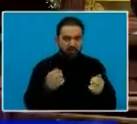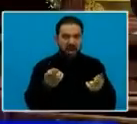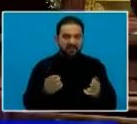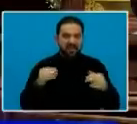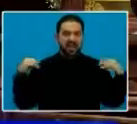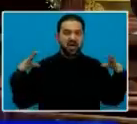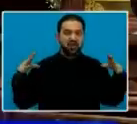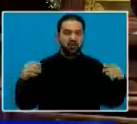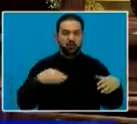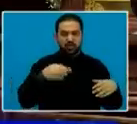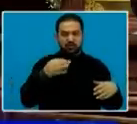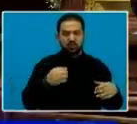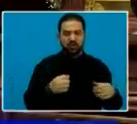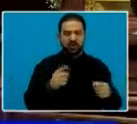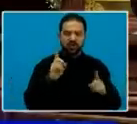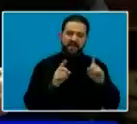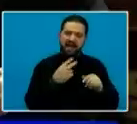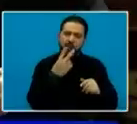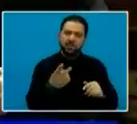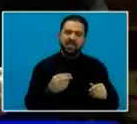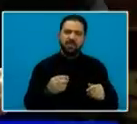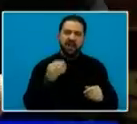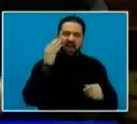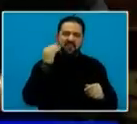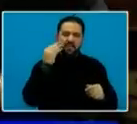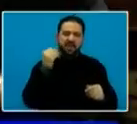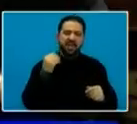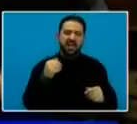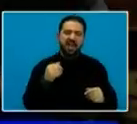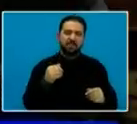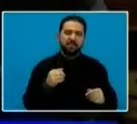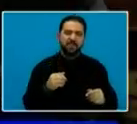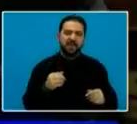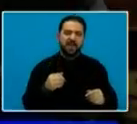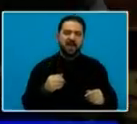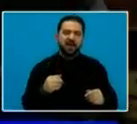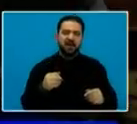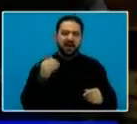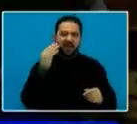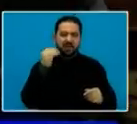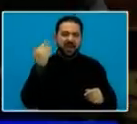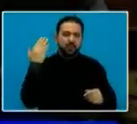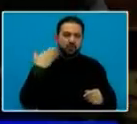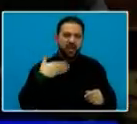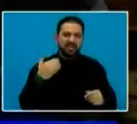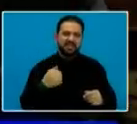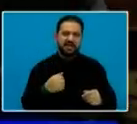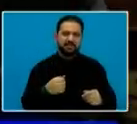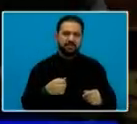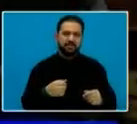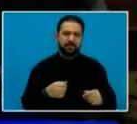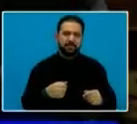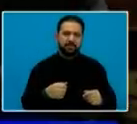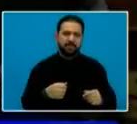Sfintele Mucenițe și nu numai ele, acolo, da, este un lucru cu totul și cu totul deosebit, dar nu trebuie să uităm